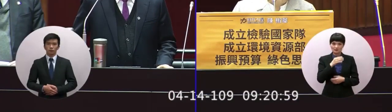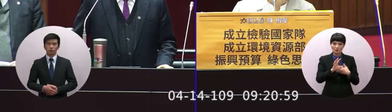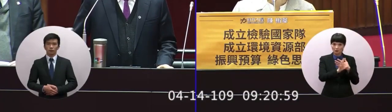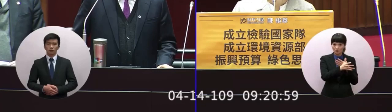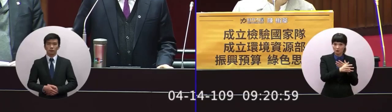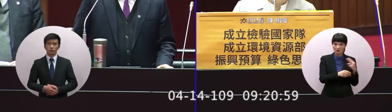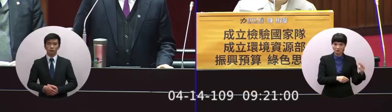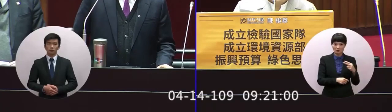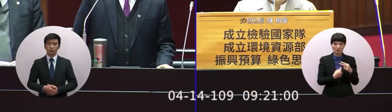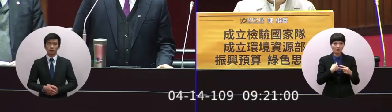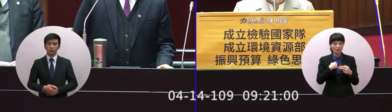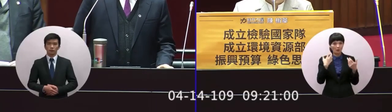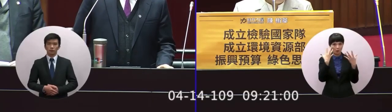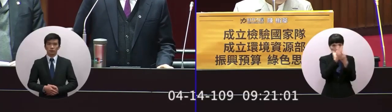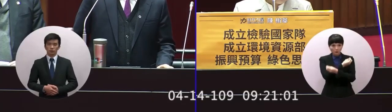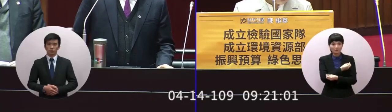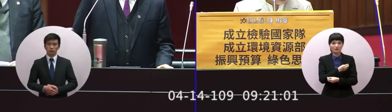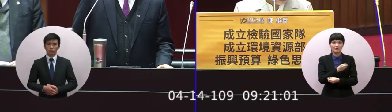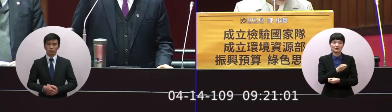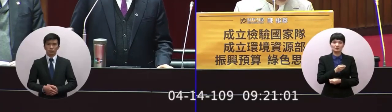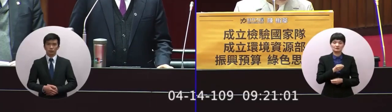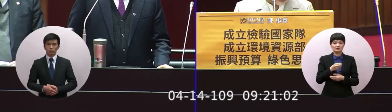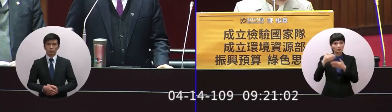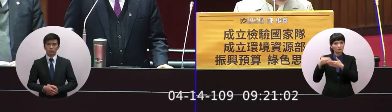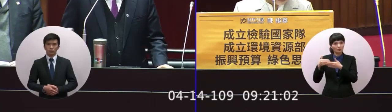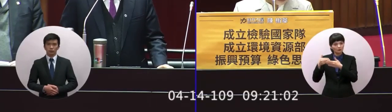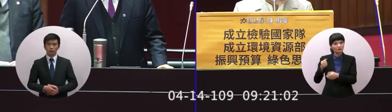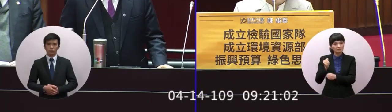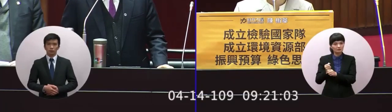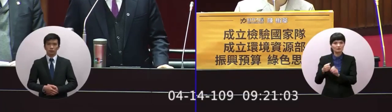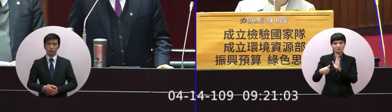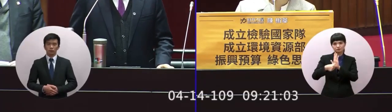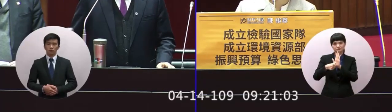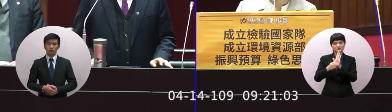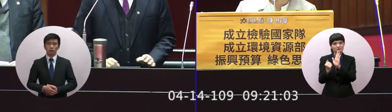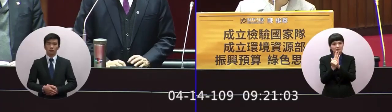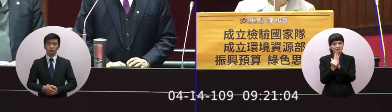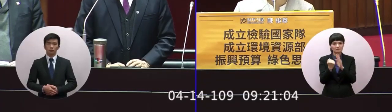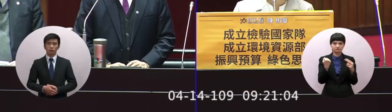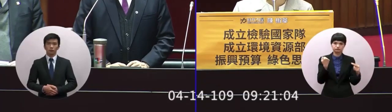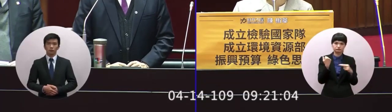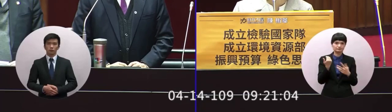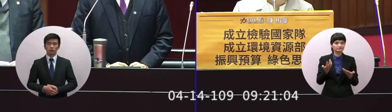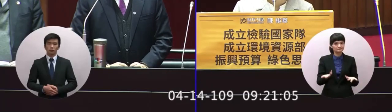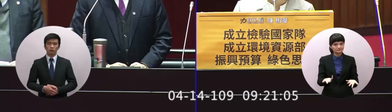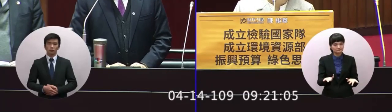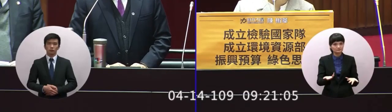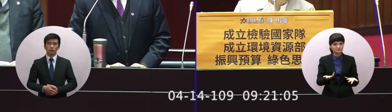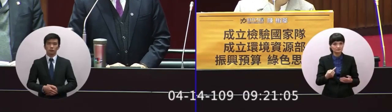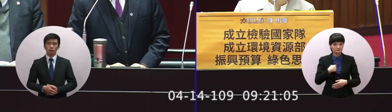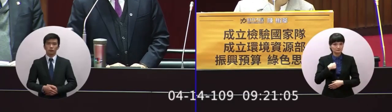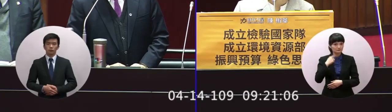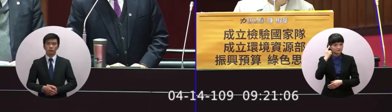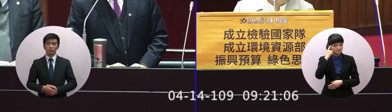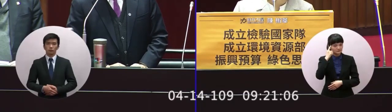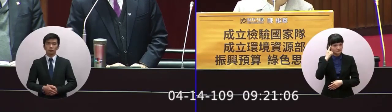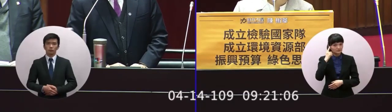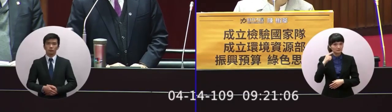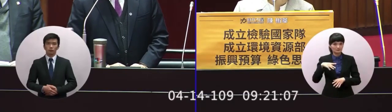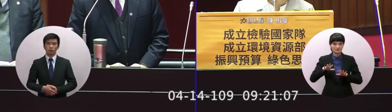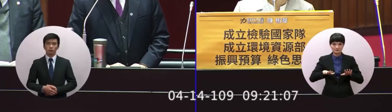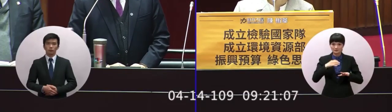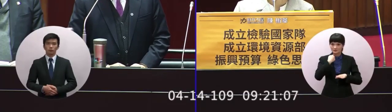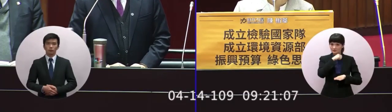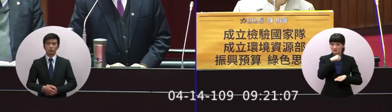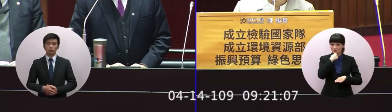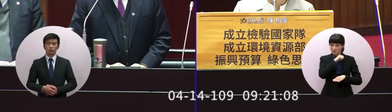说台湾的口罩变成中国的口罩。所以这个证明的部分我们也看到目前大概只有台湾还在打